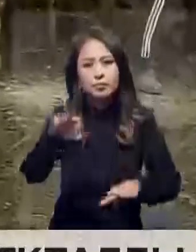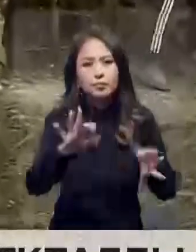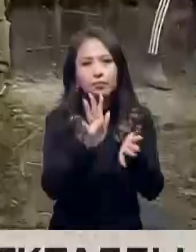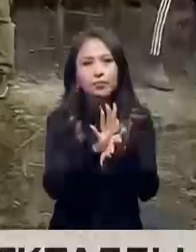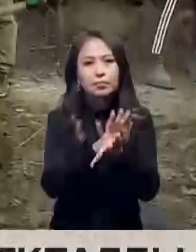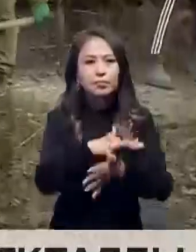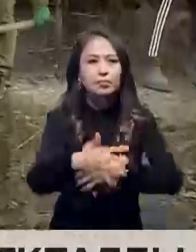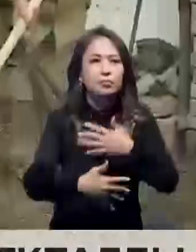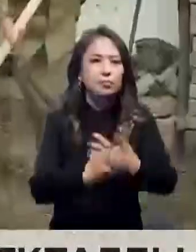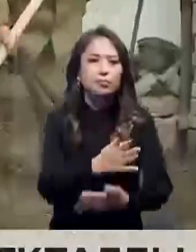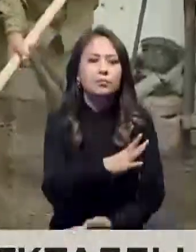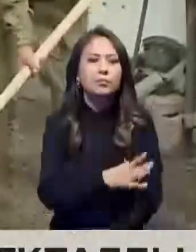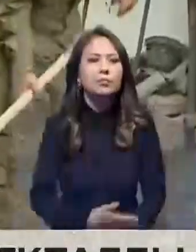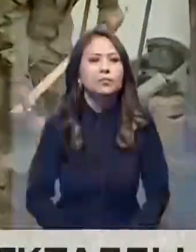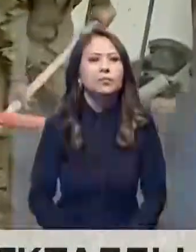метр лай шығарылған.